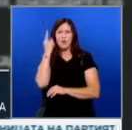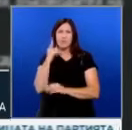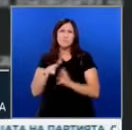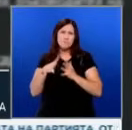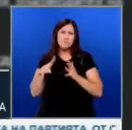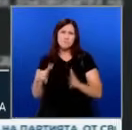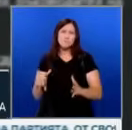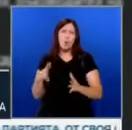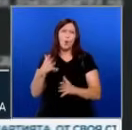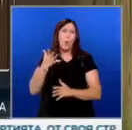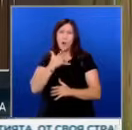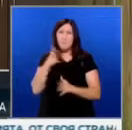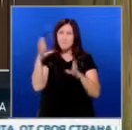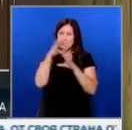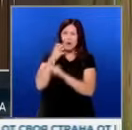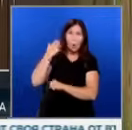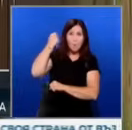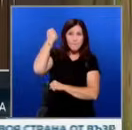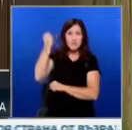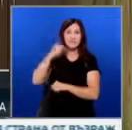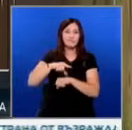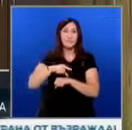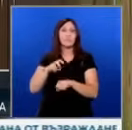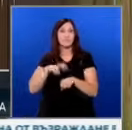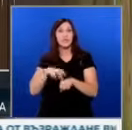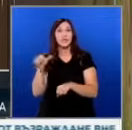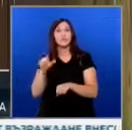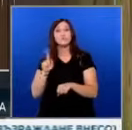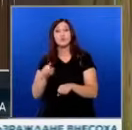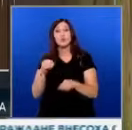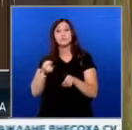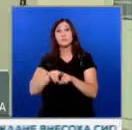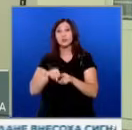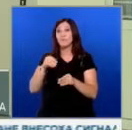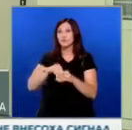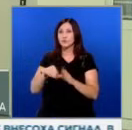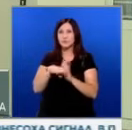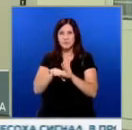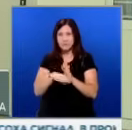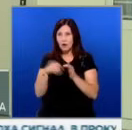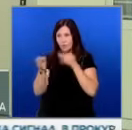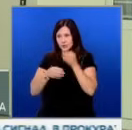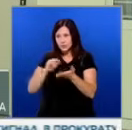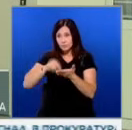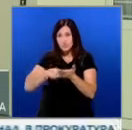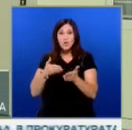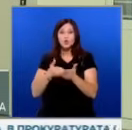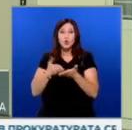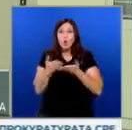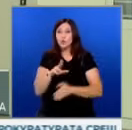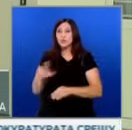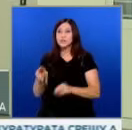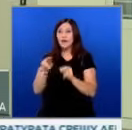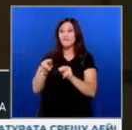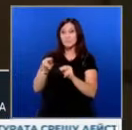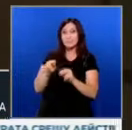много мракобесни времена. Дарина Атанасова, която също е в списъка, обясни, че се е подписала, защото родителите й са я възпитавали на морал и